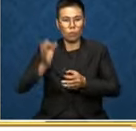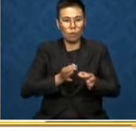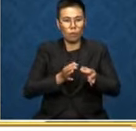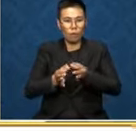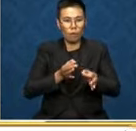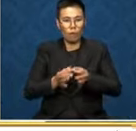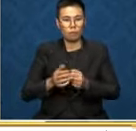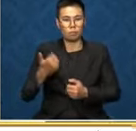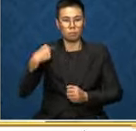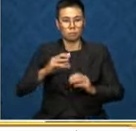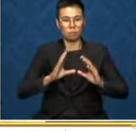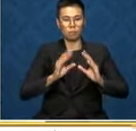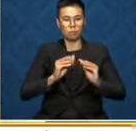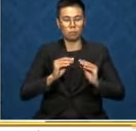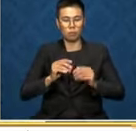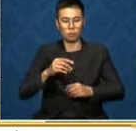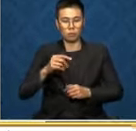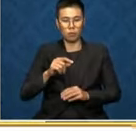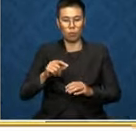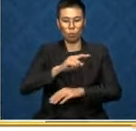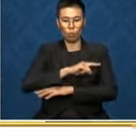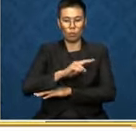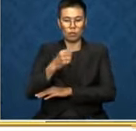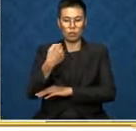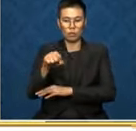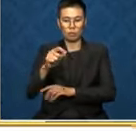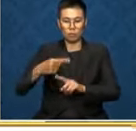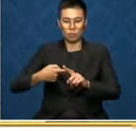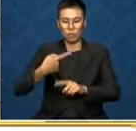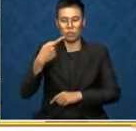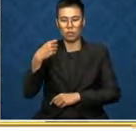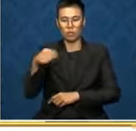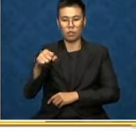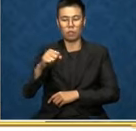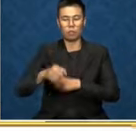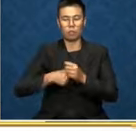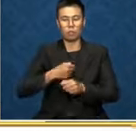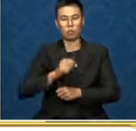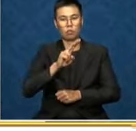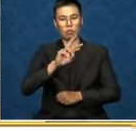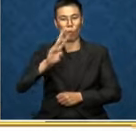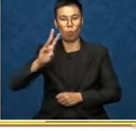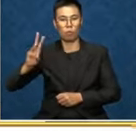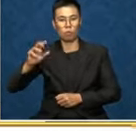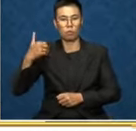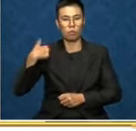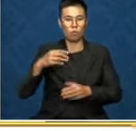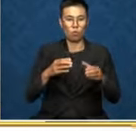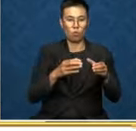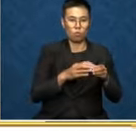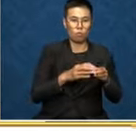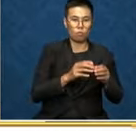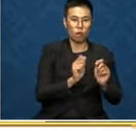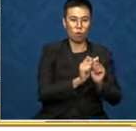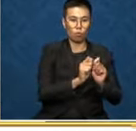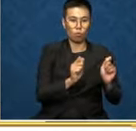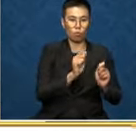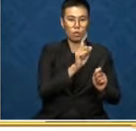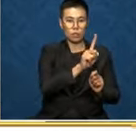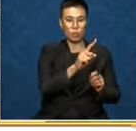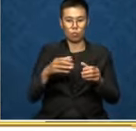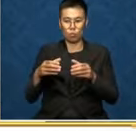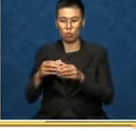ได้มีการประชุมนัดแรกไปแล้วเมื่อวันที่ 10ตุลาคม 2566และมีการตั้งอนุกรรมการ 2คณะคือเอ่อคณะที่